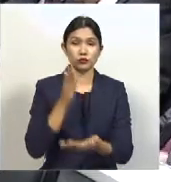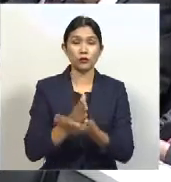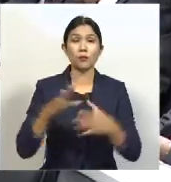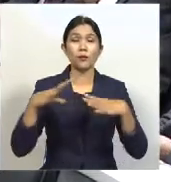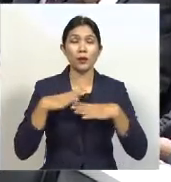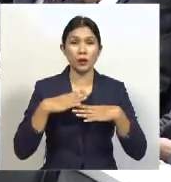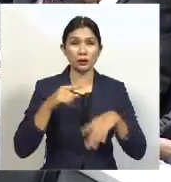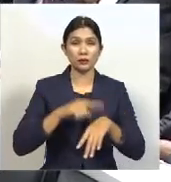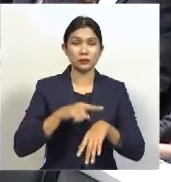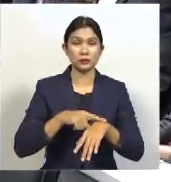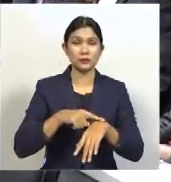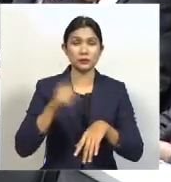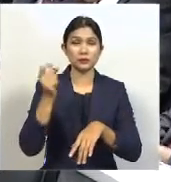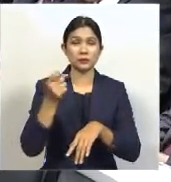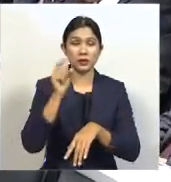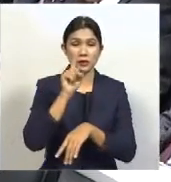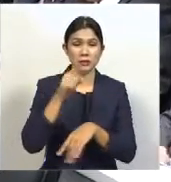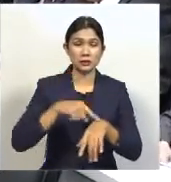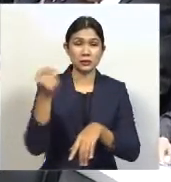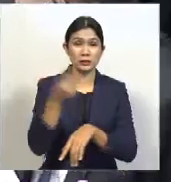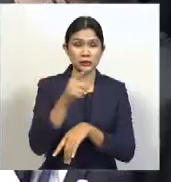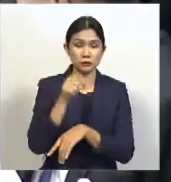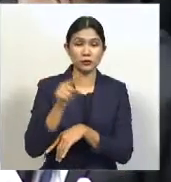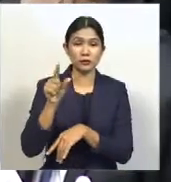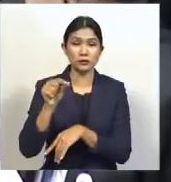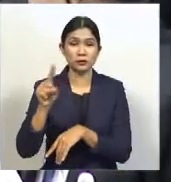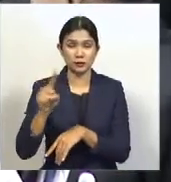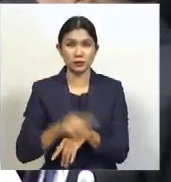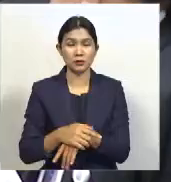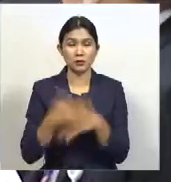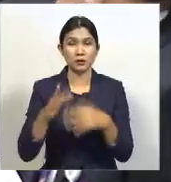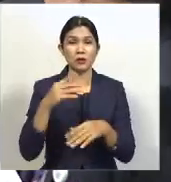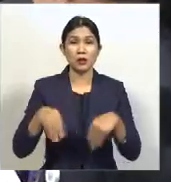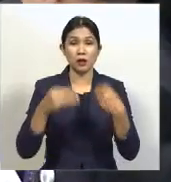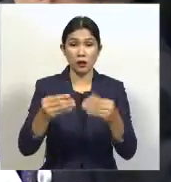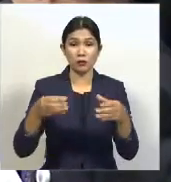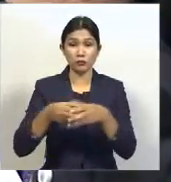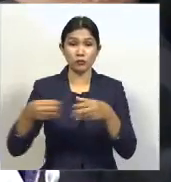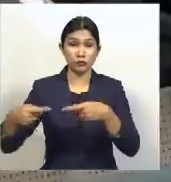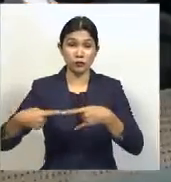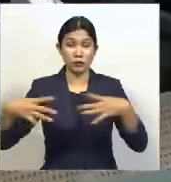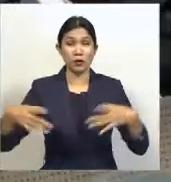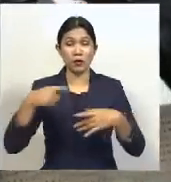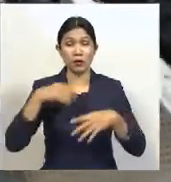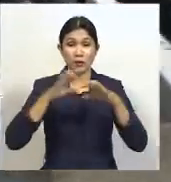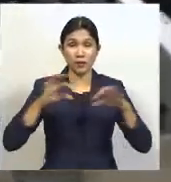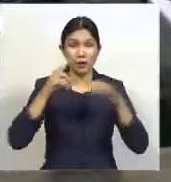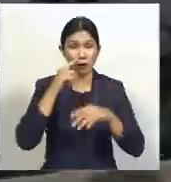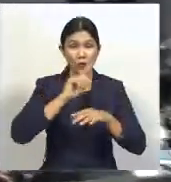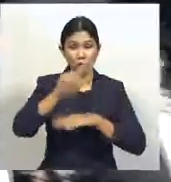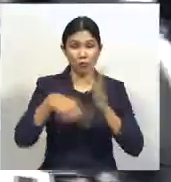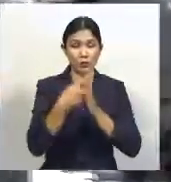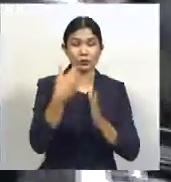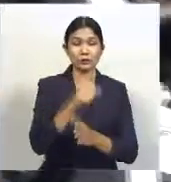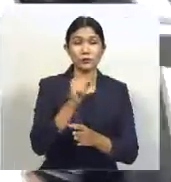ประชุมเมื่อเวลา 1:21 นครับซึ่งเวลาการอภิปรายที่กำหนดให้ส.ส.ฝ่ายค้านและรัฐบาลมีฝ่ายละ18